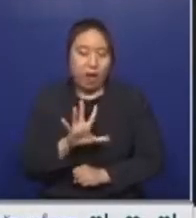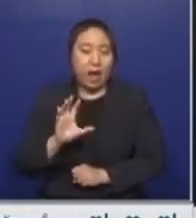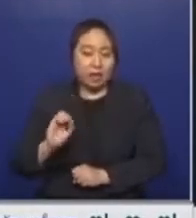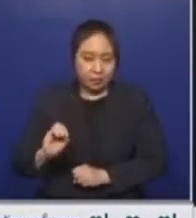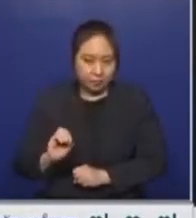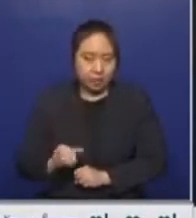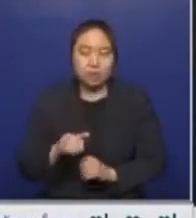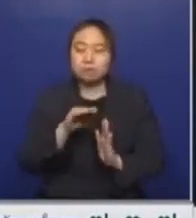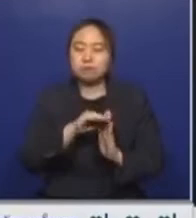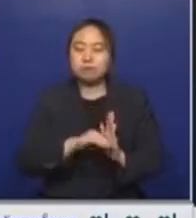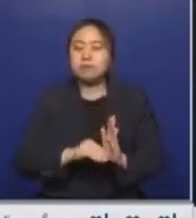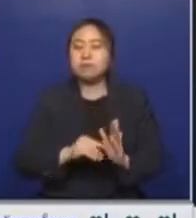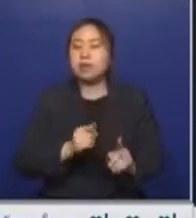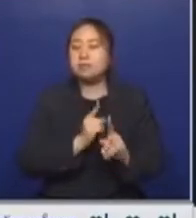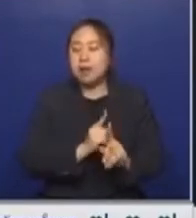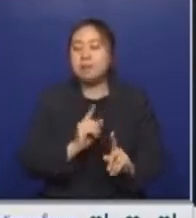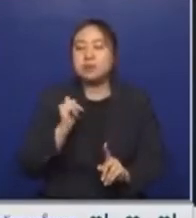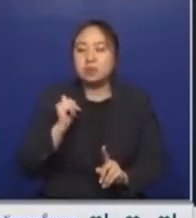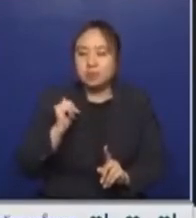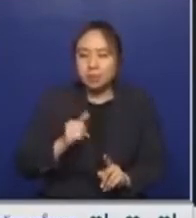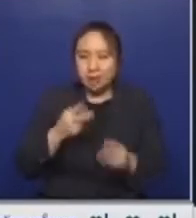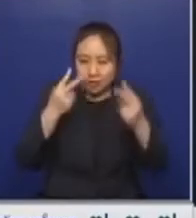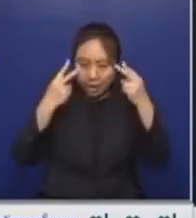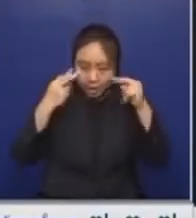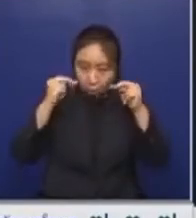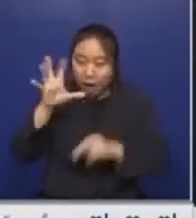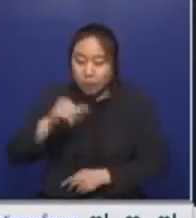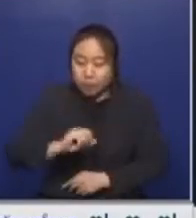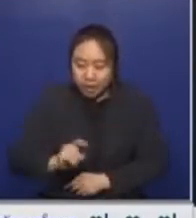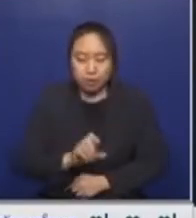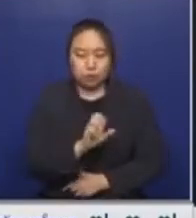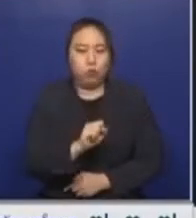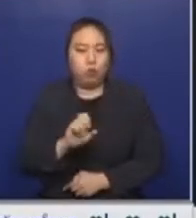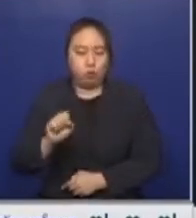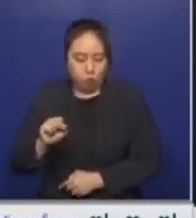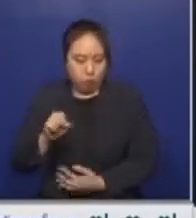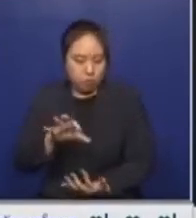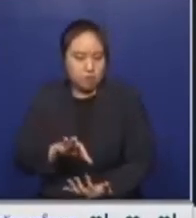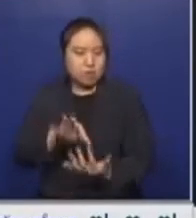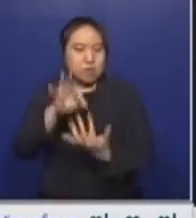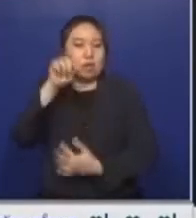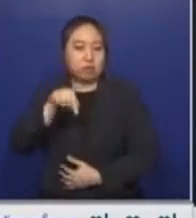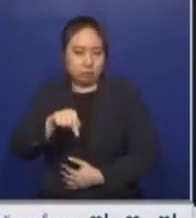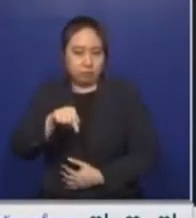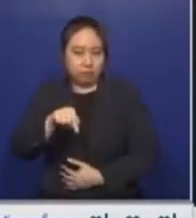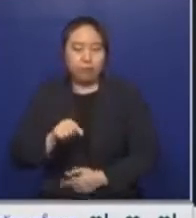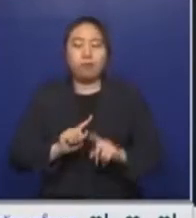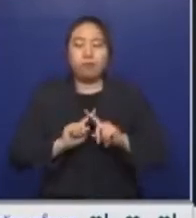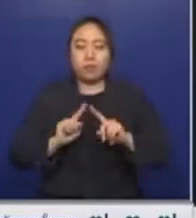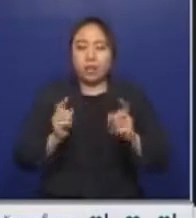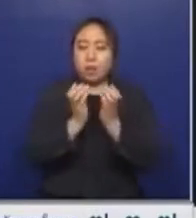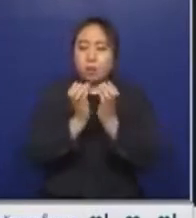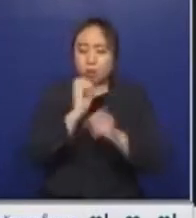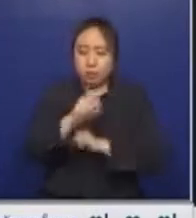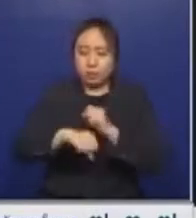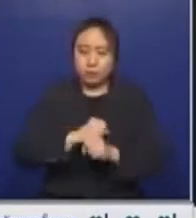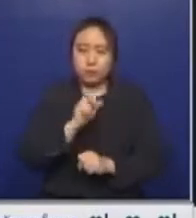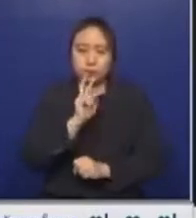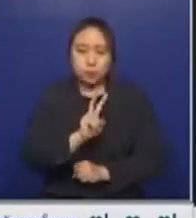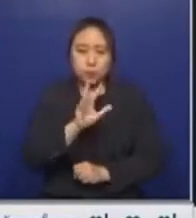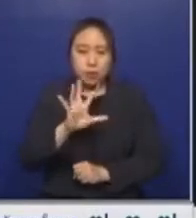างเดิมนะคะว่านายกรัฐมนตรีต้องมาจากส.ส.เท่านั้นนะคะแต่ว่ารัฐธรรมนูญ60